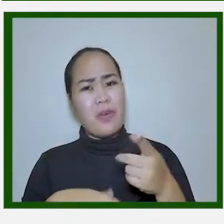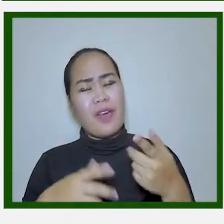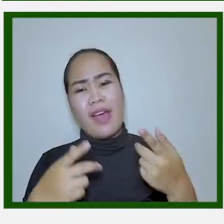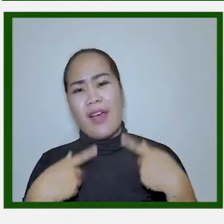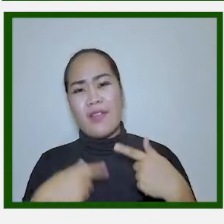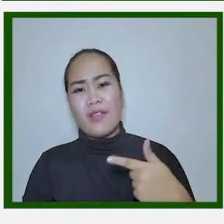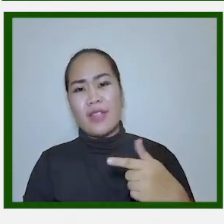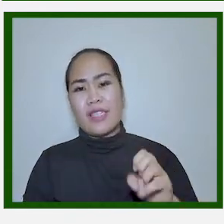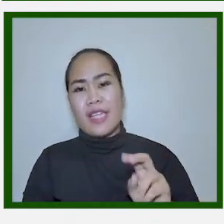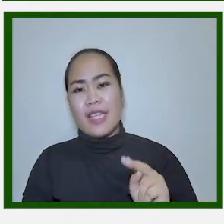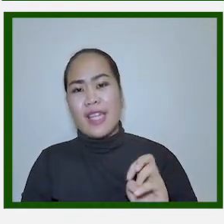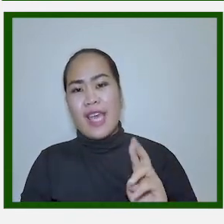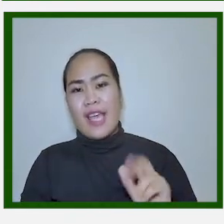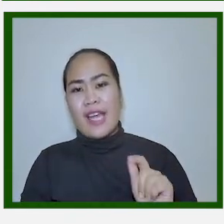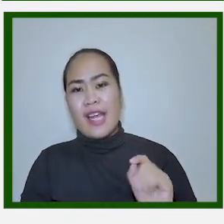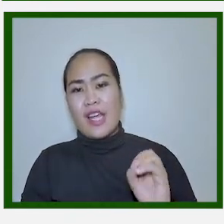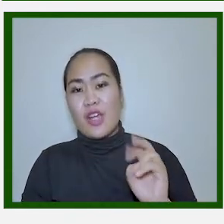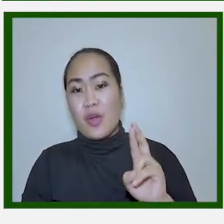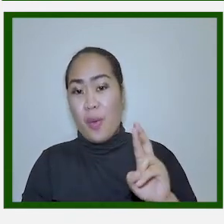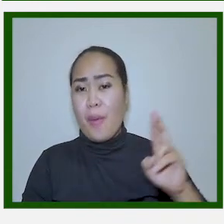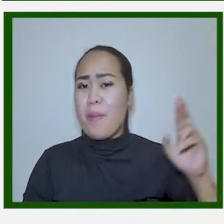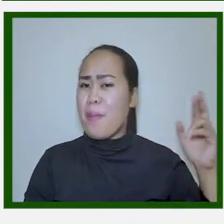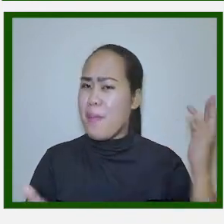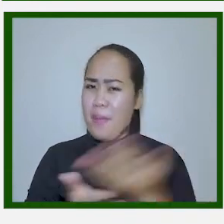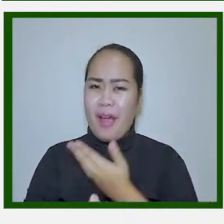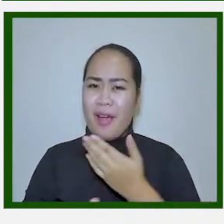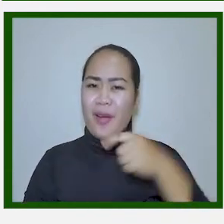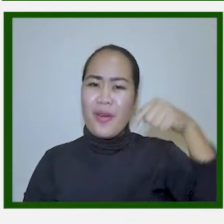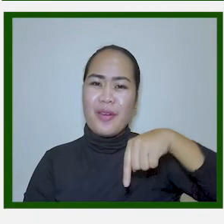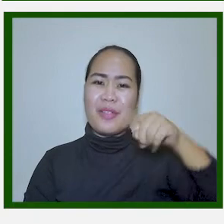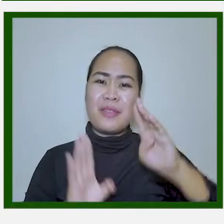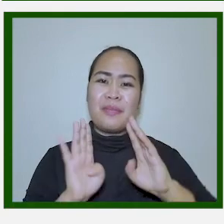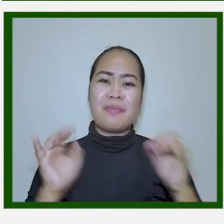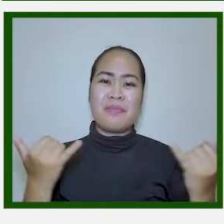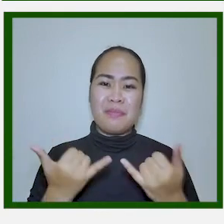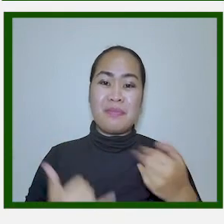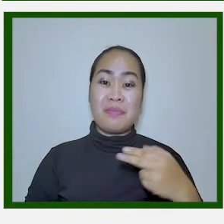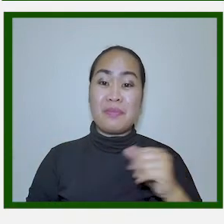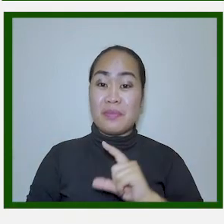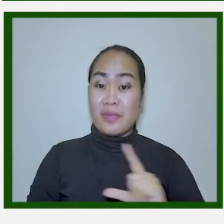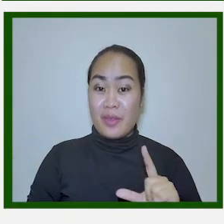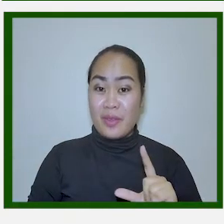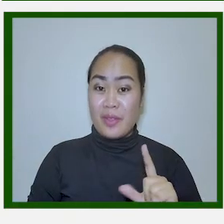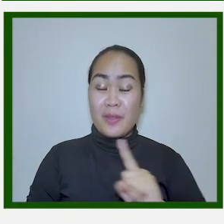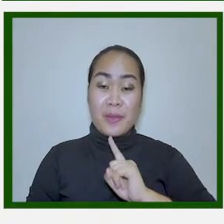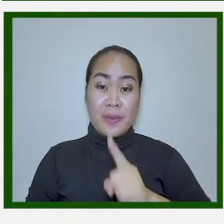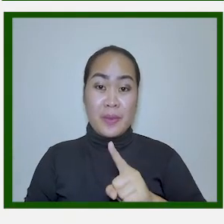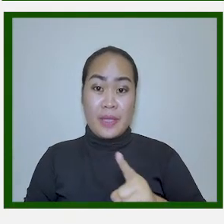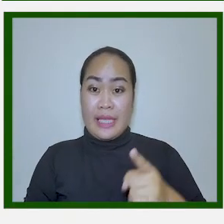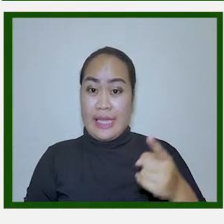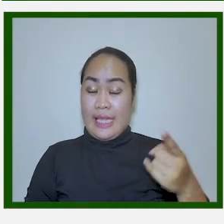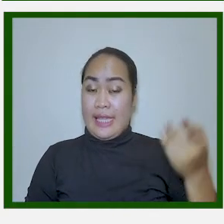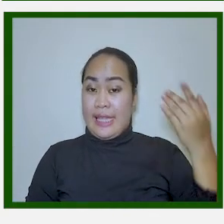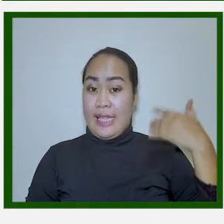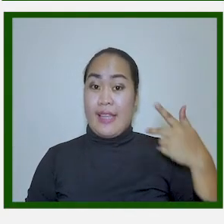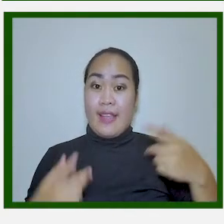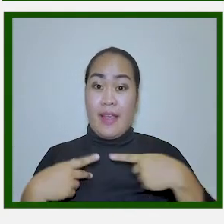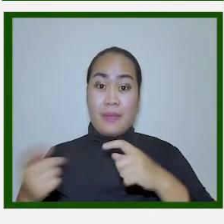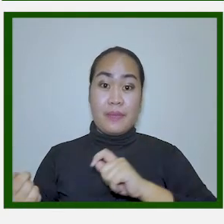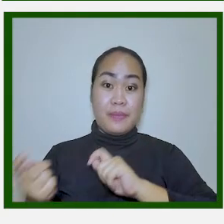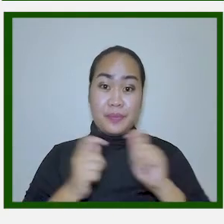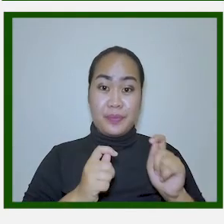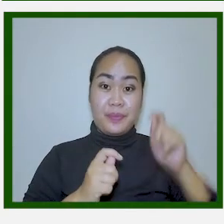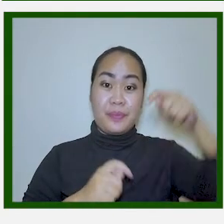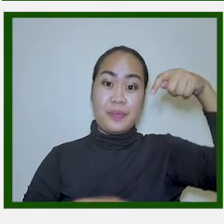brand new generator sa ating barangay hall, no. Nung lumipat po kami dito sa ating kasalukuyang barangay hall